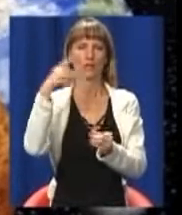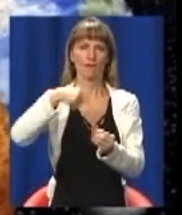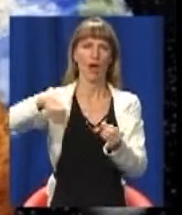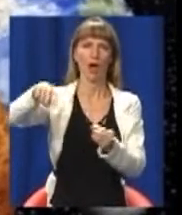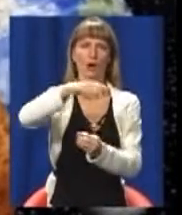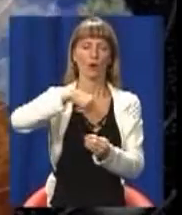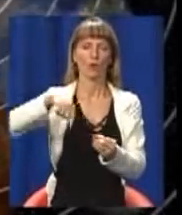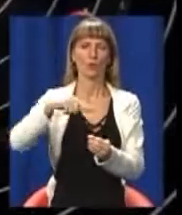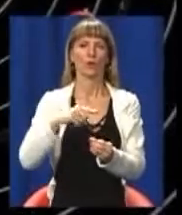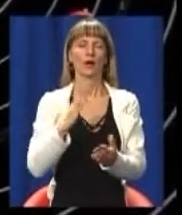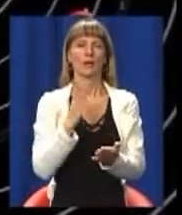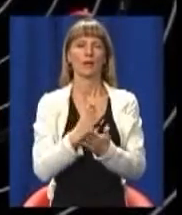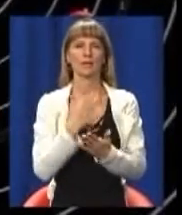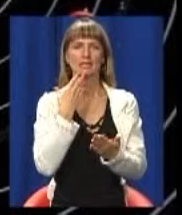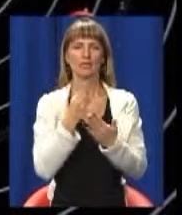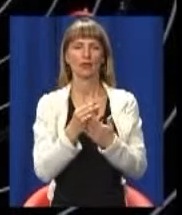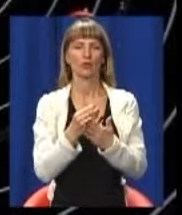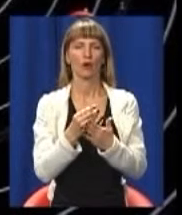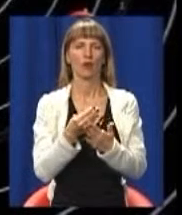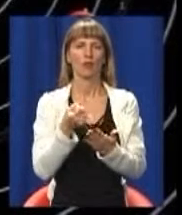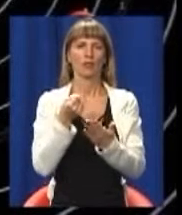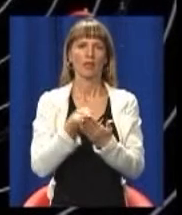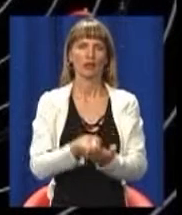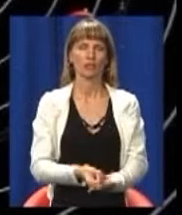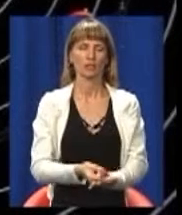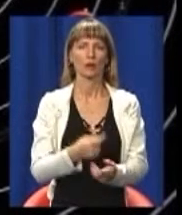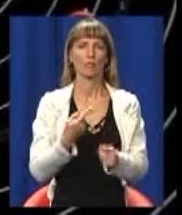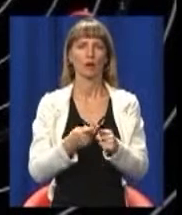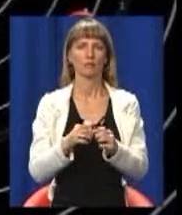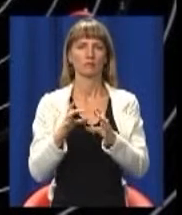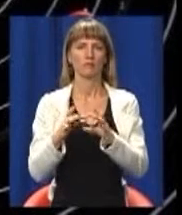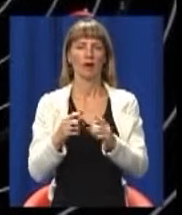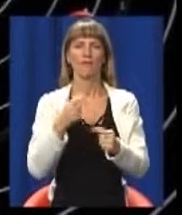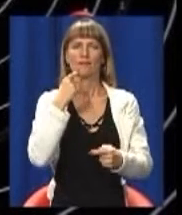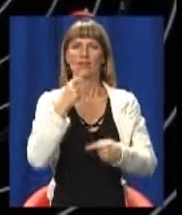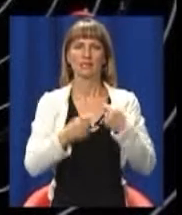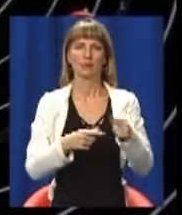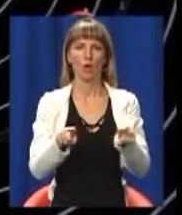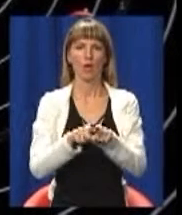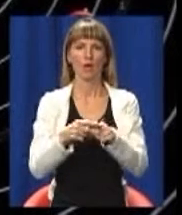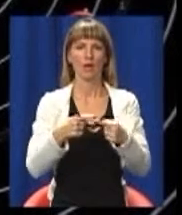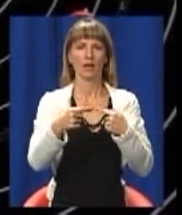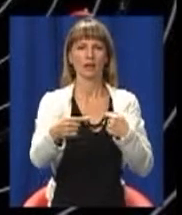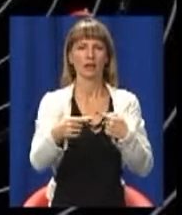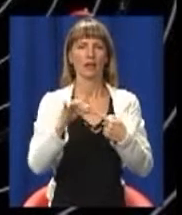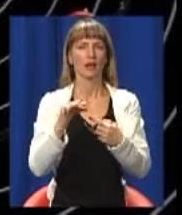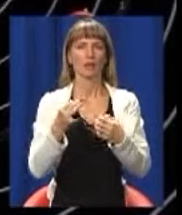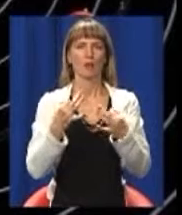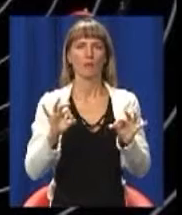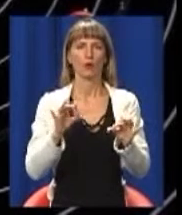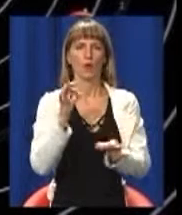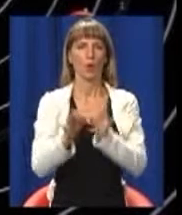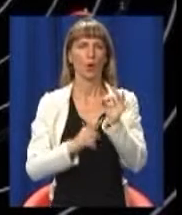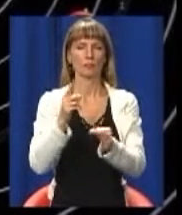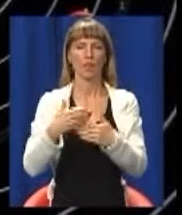силу, тобто силу тяжіння. Тому планети обертаються навколо нього завжди на однаковій відстані і не відлітають у відкритий простір космосу.